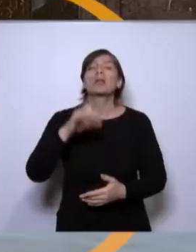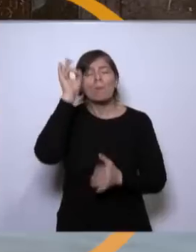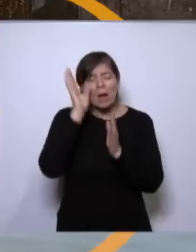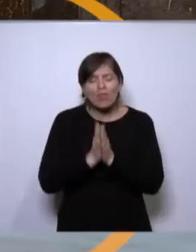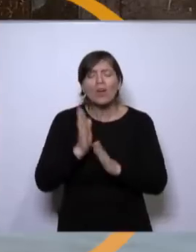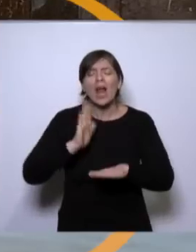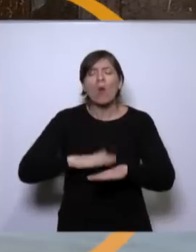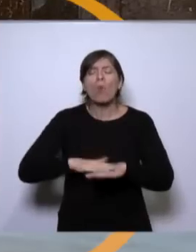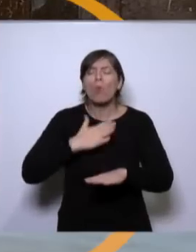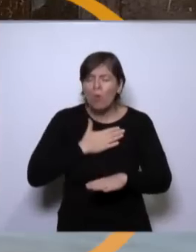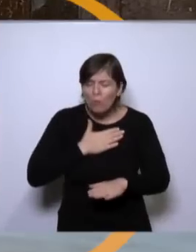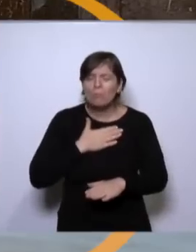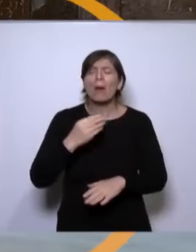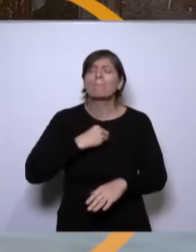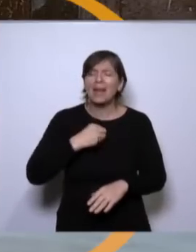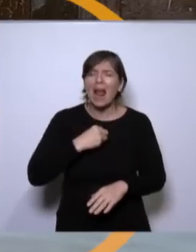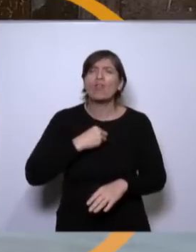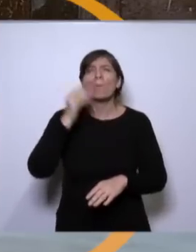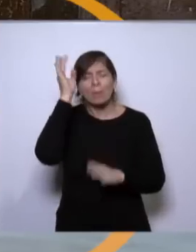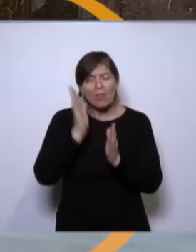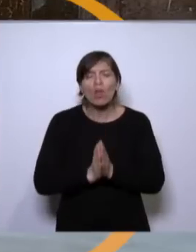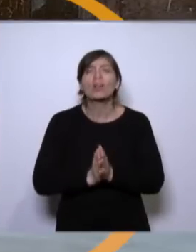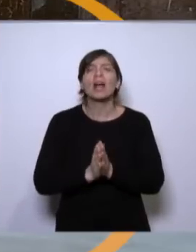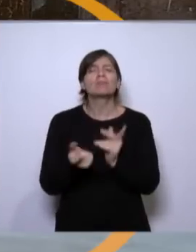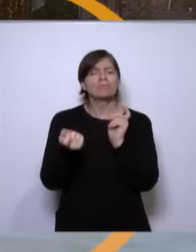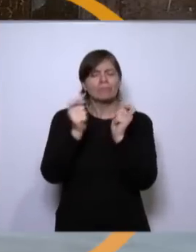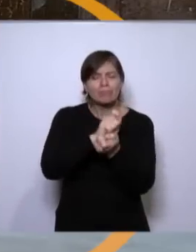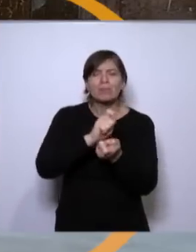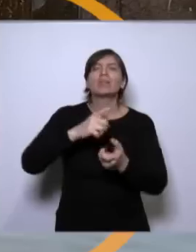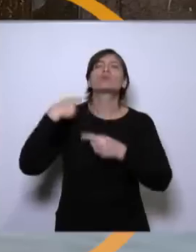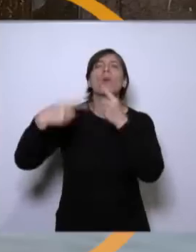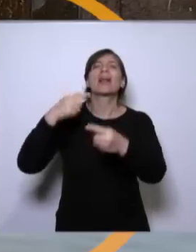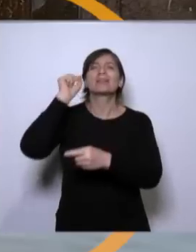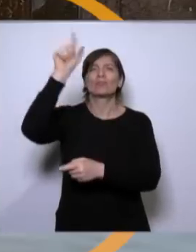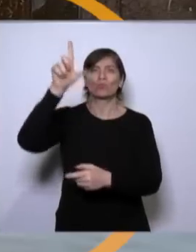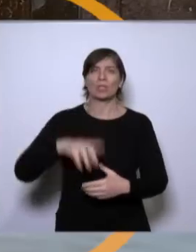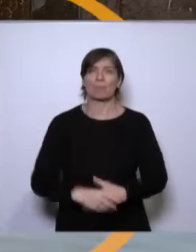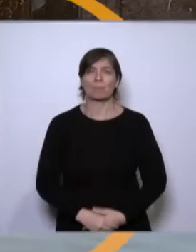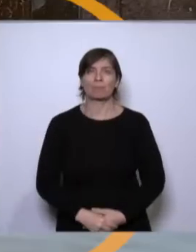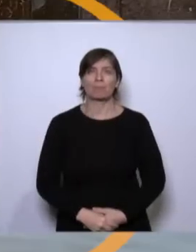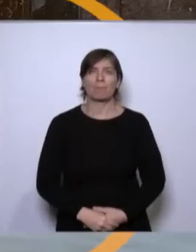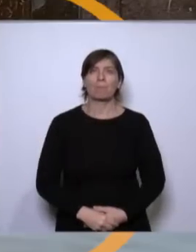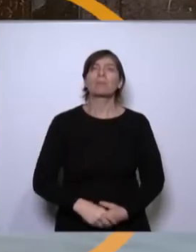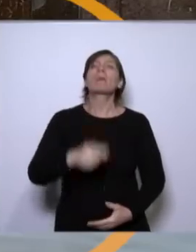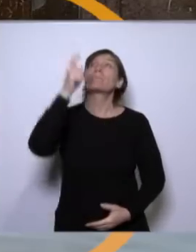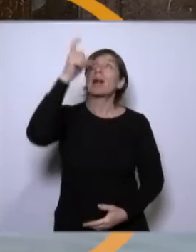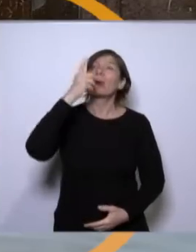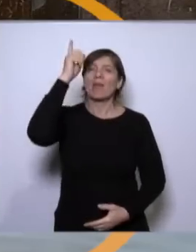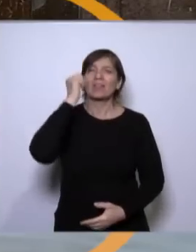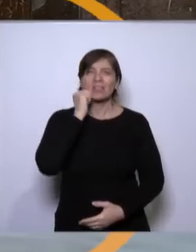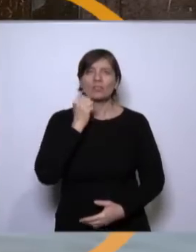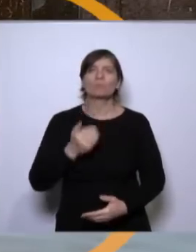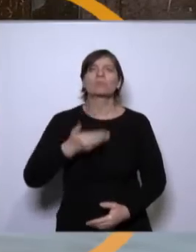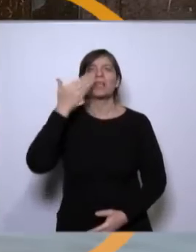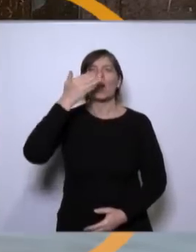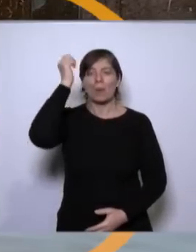백성이 목이 뻣뻣하기는 하지만 저희 죄악과 저희 잘못을 용서하시고